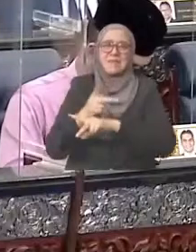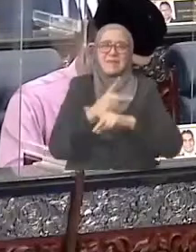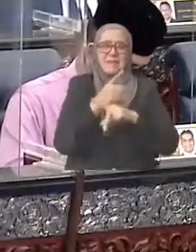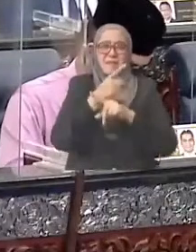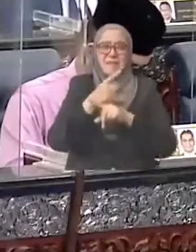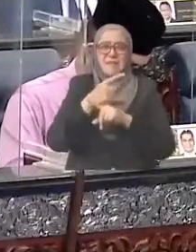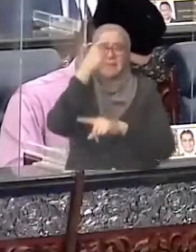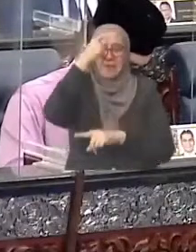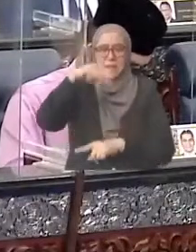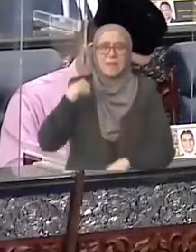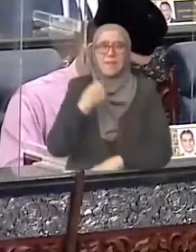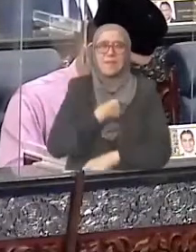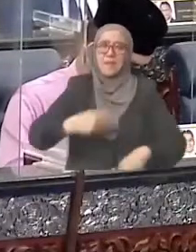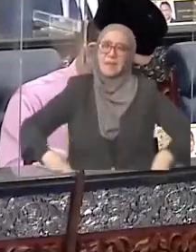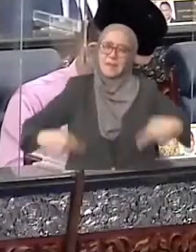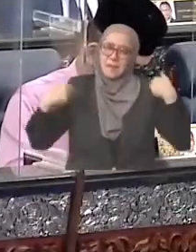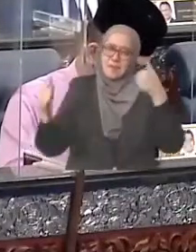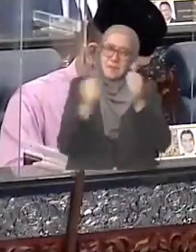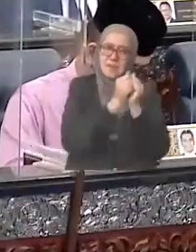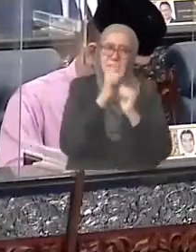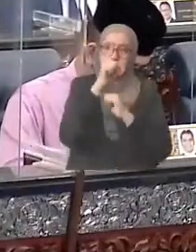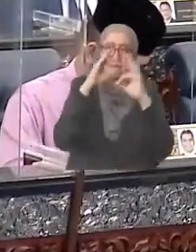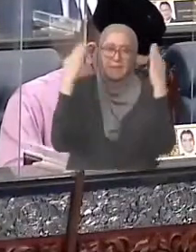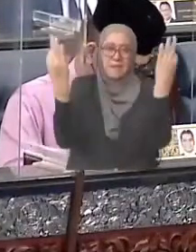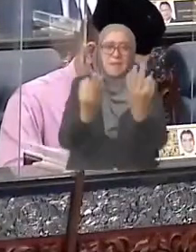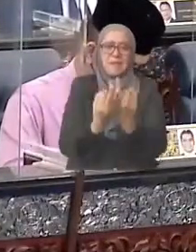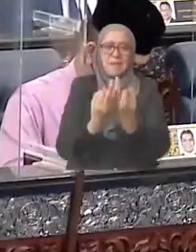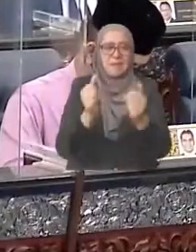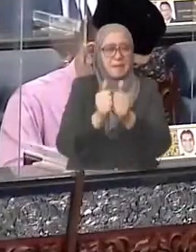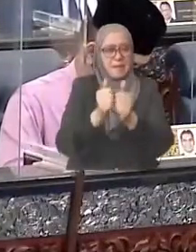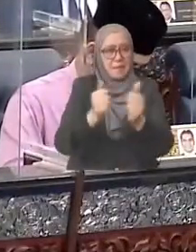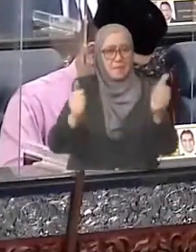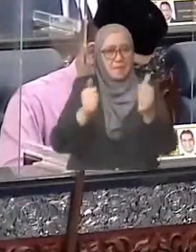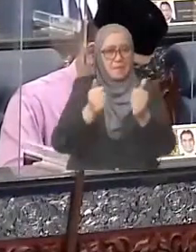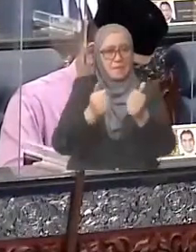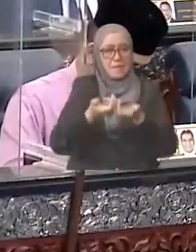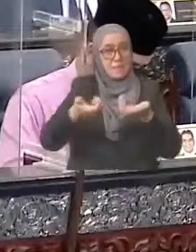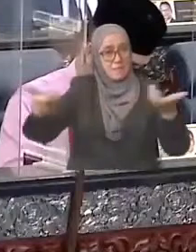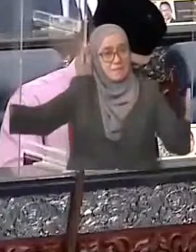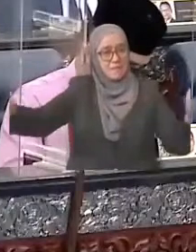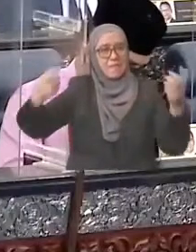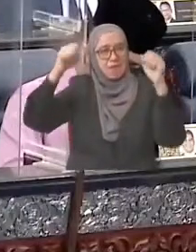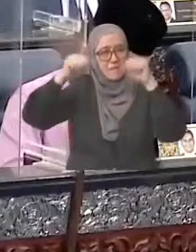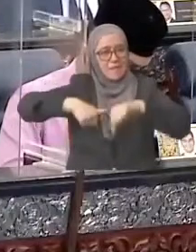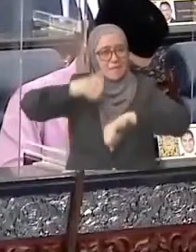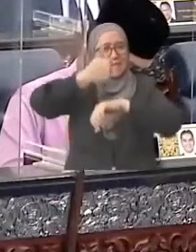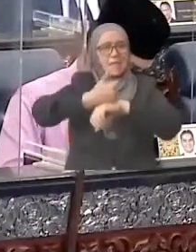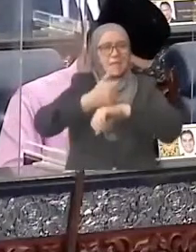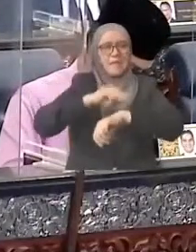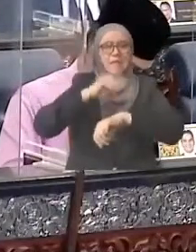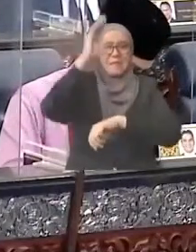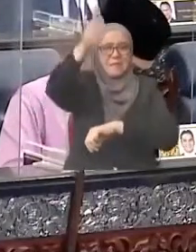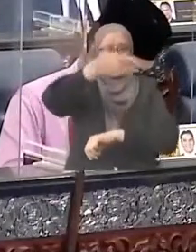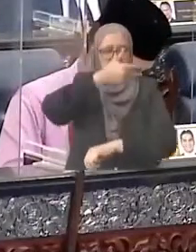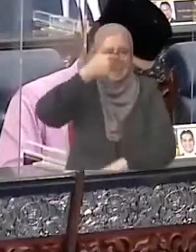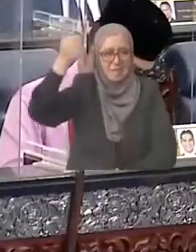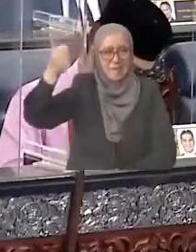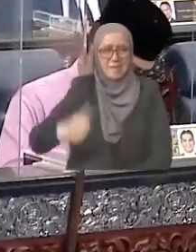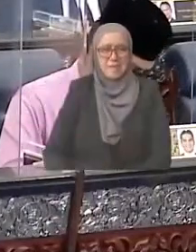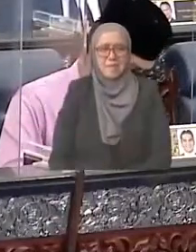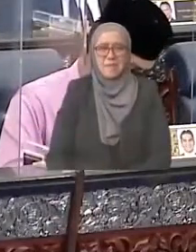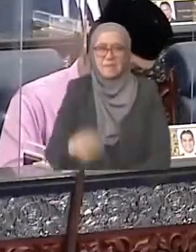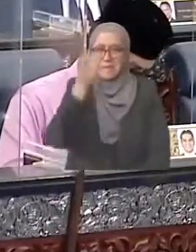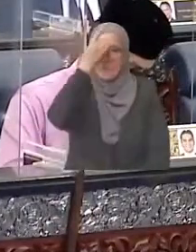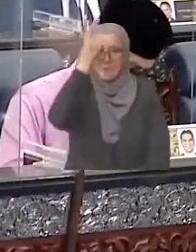keluarga tampil terpisah dan dapat membina masa depan yang cerah dan tuh yang dipukul kerajaan akan